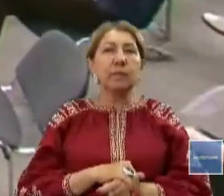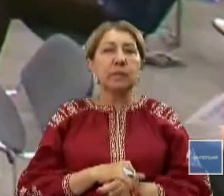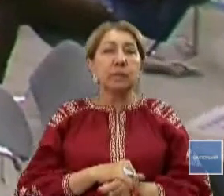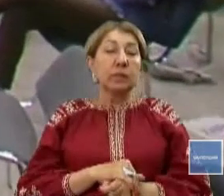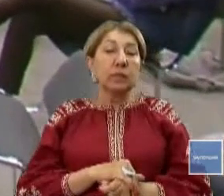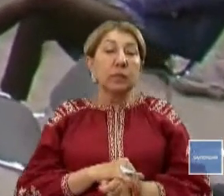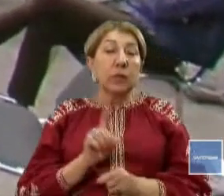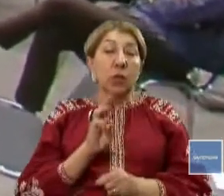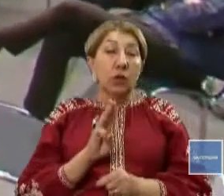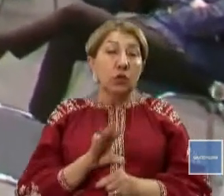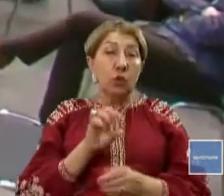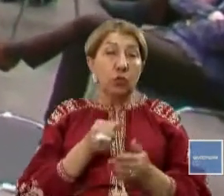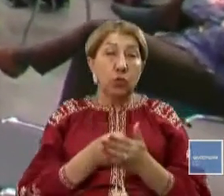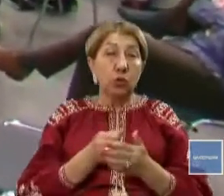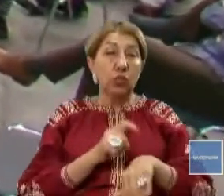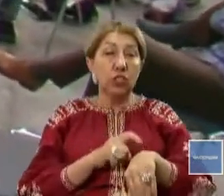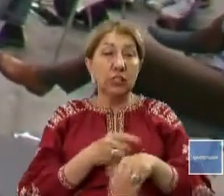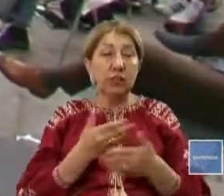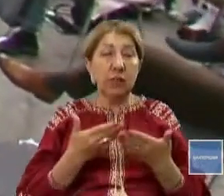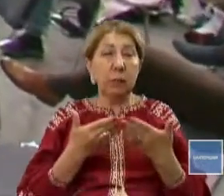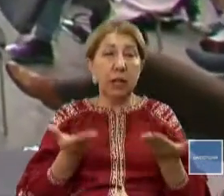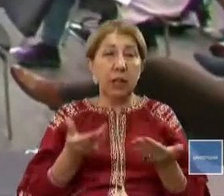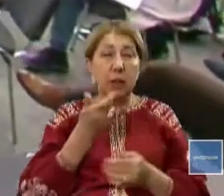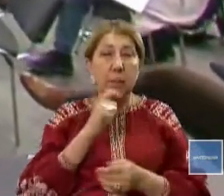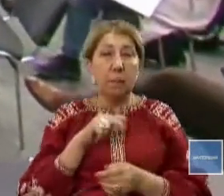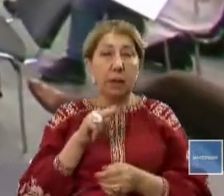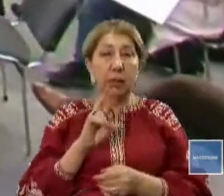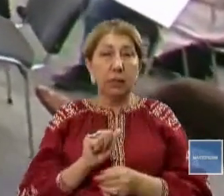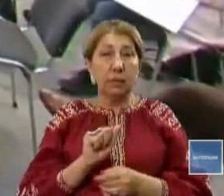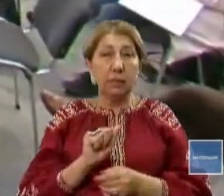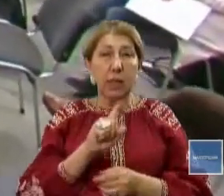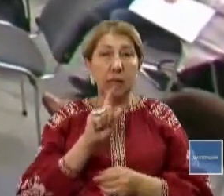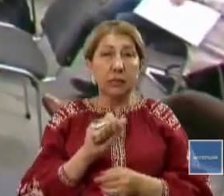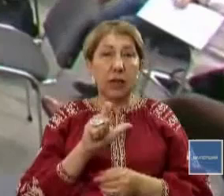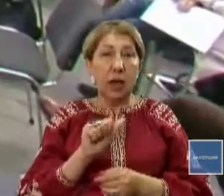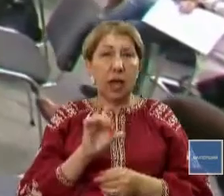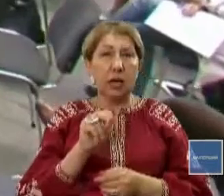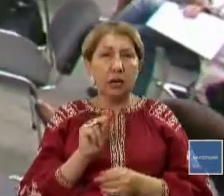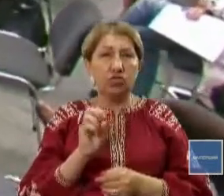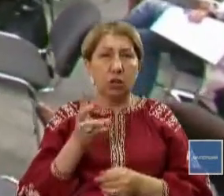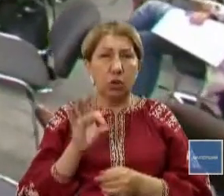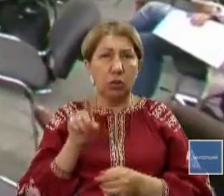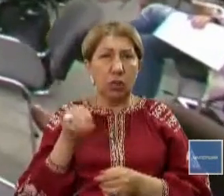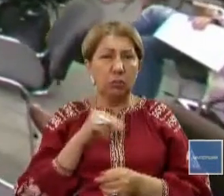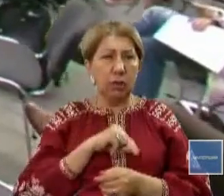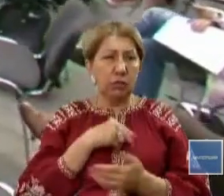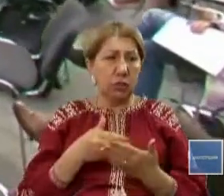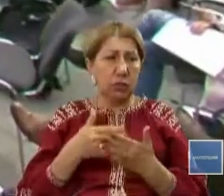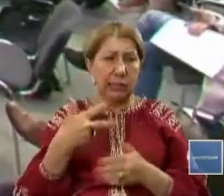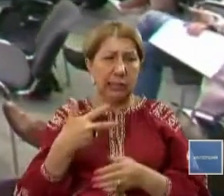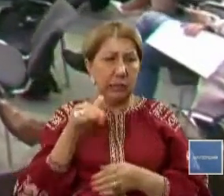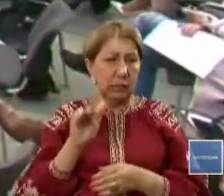знаєте, що до часів, наприклад, пана Захарченка, ну, я думаю, що там працювало 1030